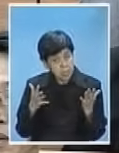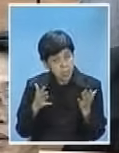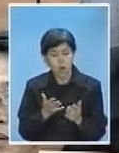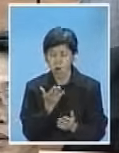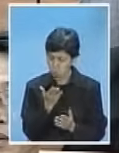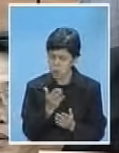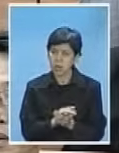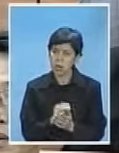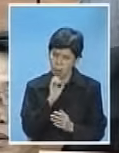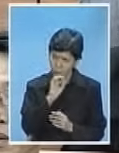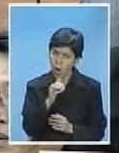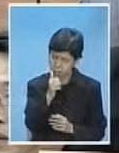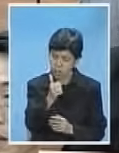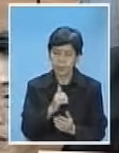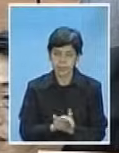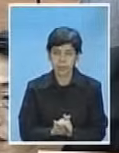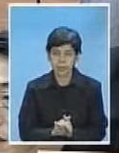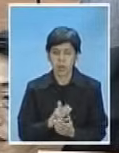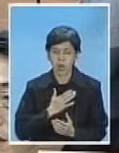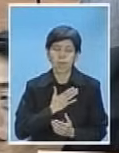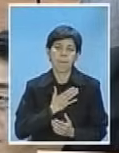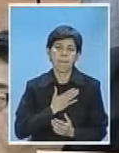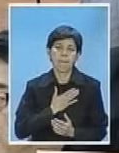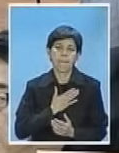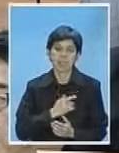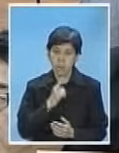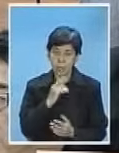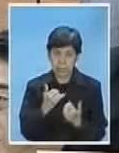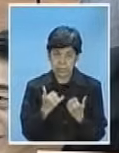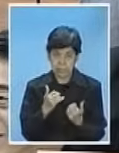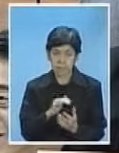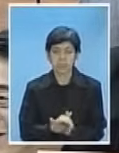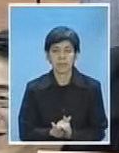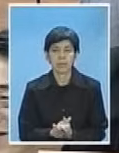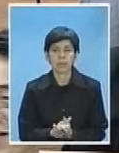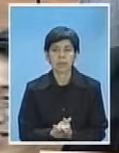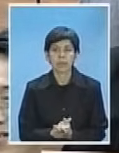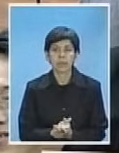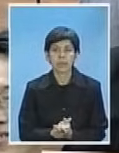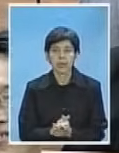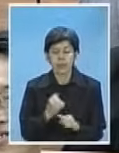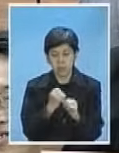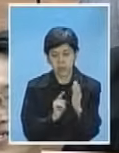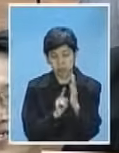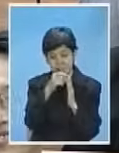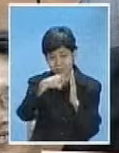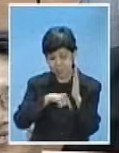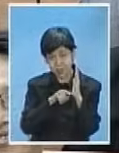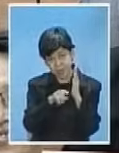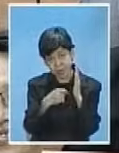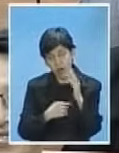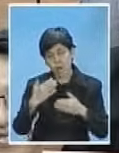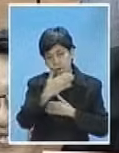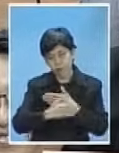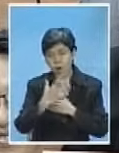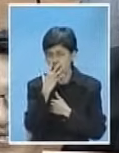าไม่ยากที่จะตอบนะครับประเด็นนี้แต่ที่ผมกระผมพูดเอาไว้ว่าเส้นทางคมนาคมทางร